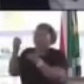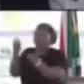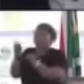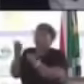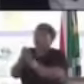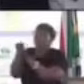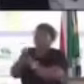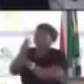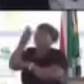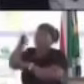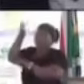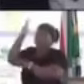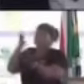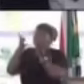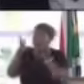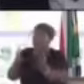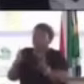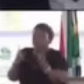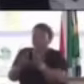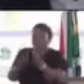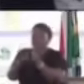ngalokho.